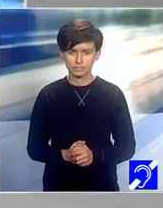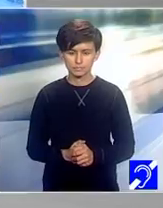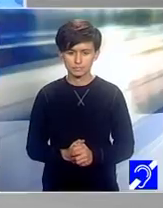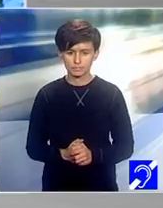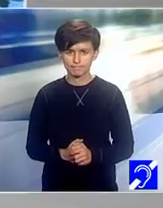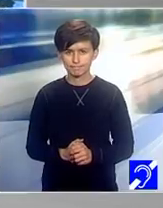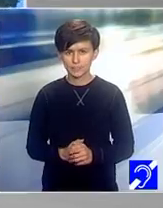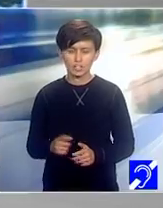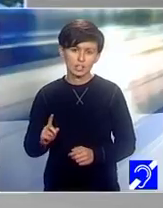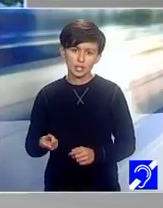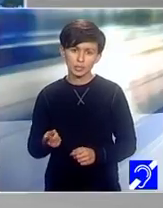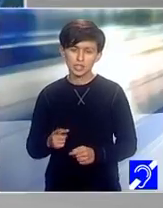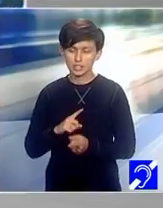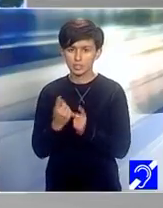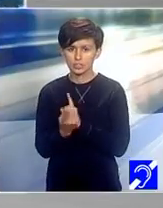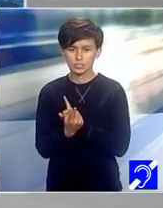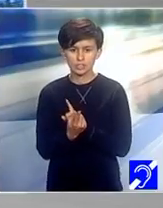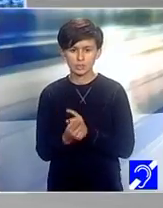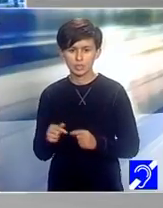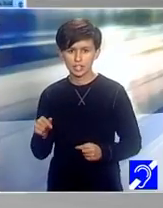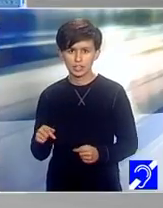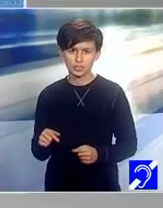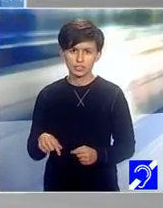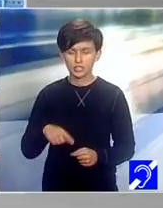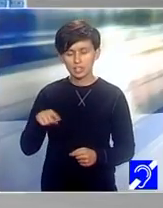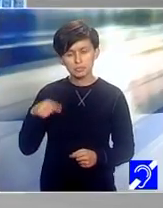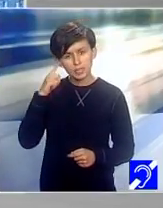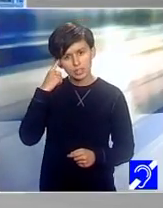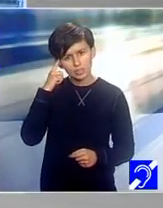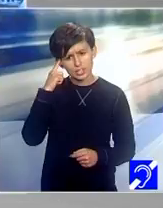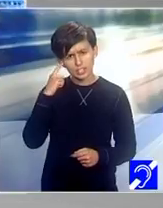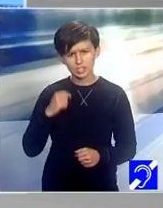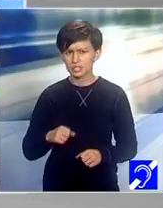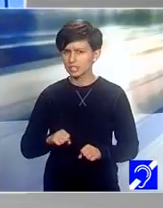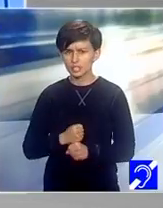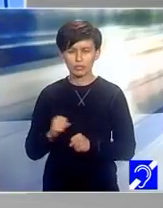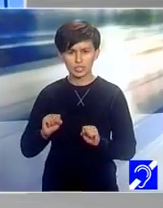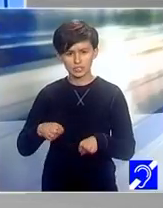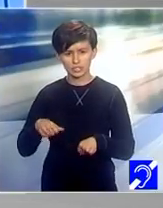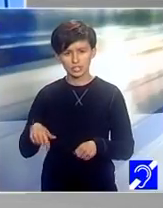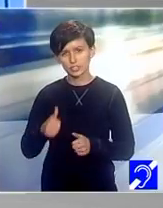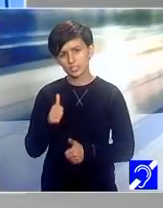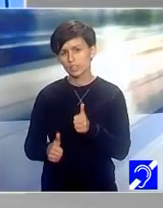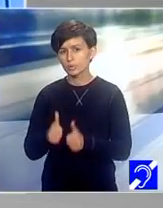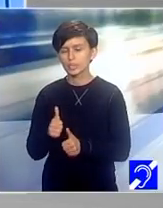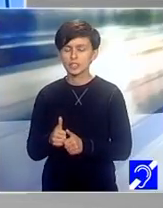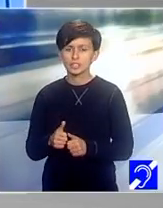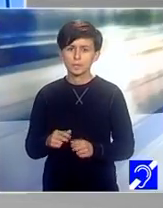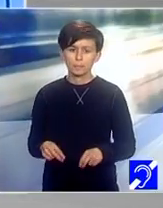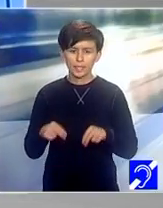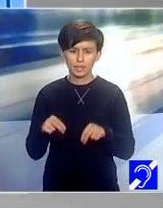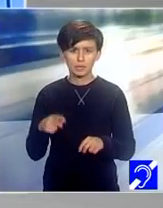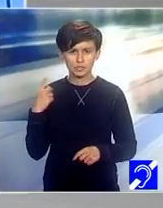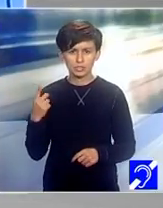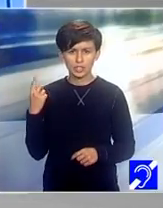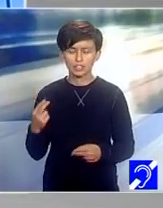Dar probabil că și schimbarea aceasta, nu știu, poate am luat și noi prea în serios această competiție și am adus orașul